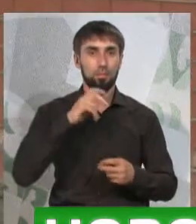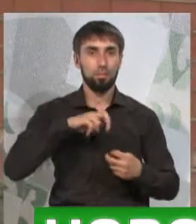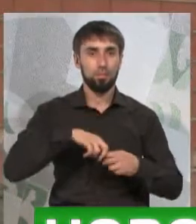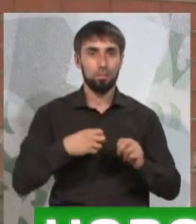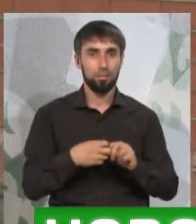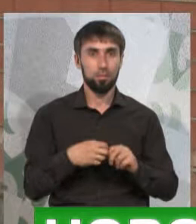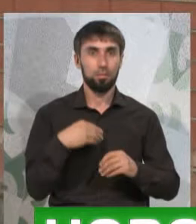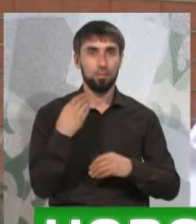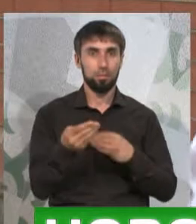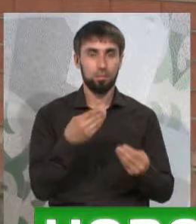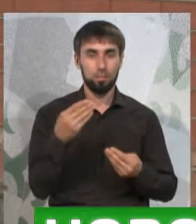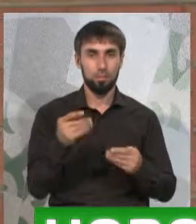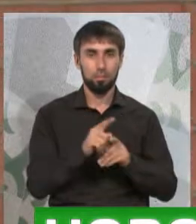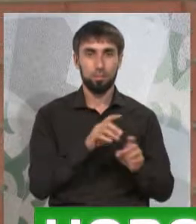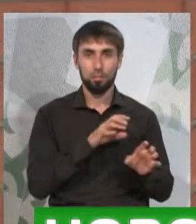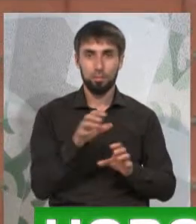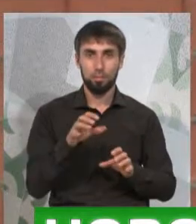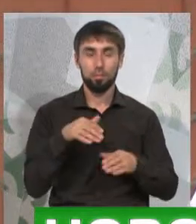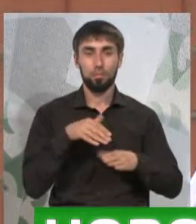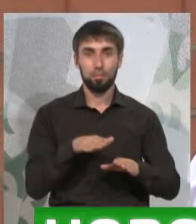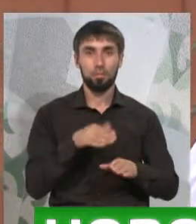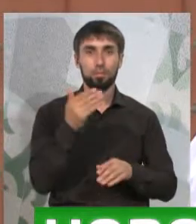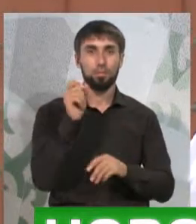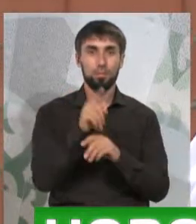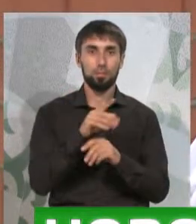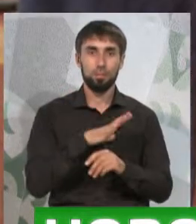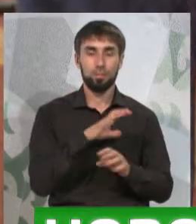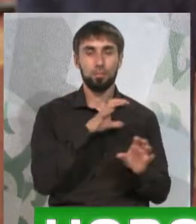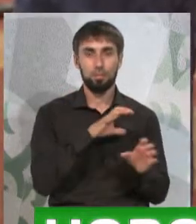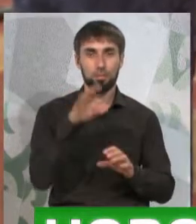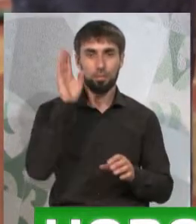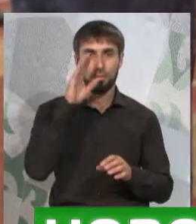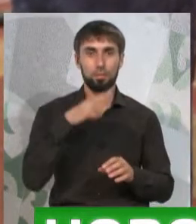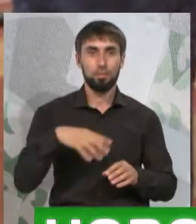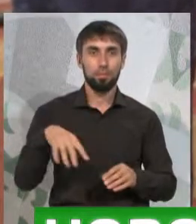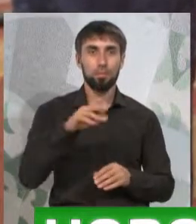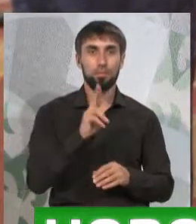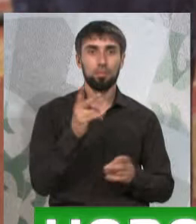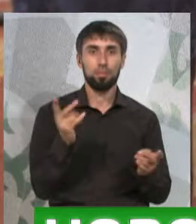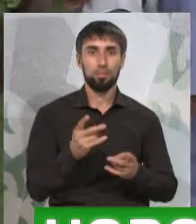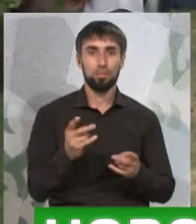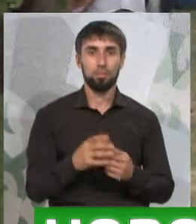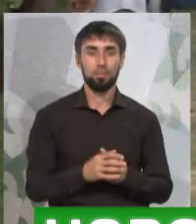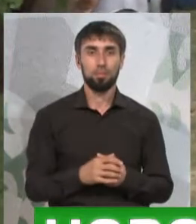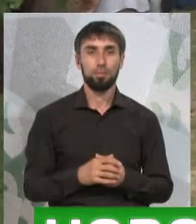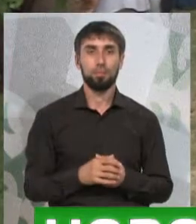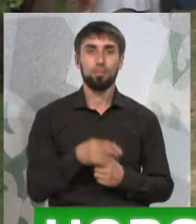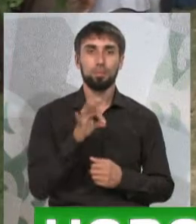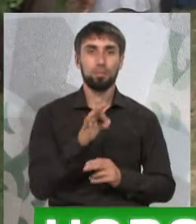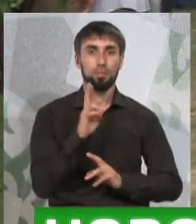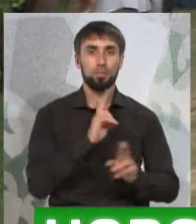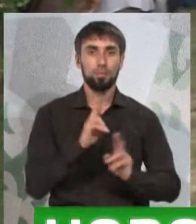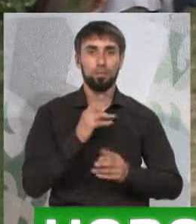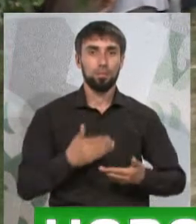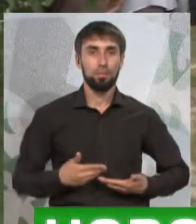подачей решаются, главам местных муниципалитетов дано поручение обеспечить водой всех, кто в этом нуждается. По обращению жителей,